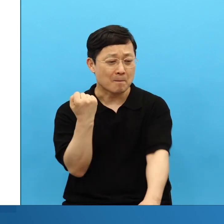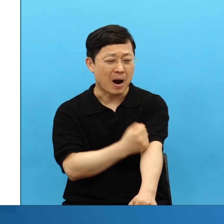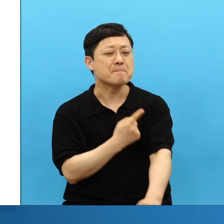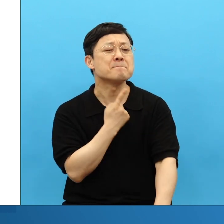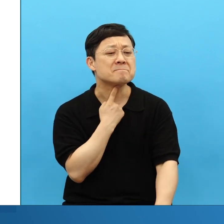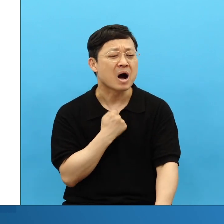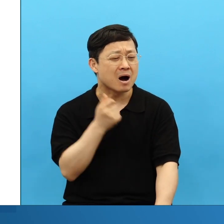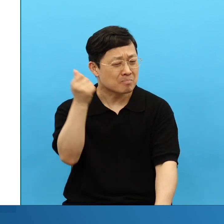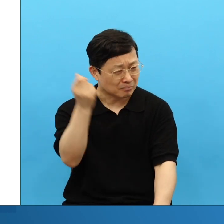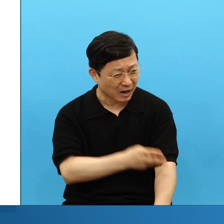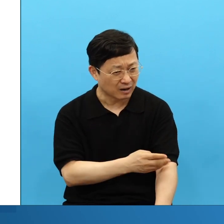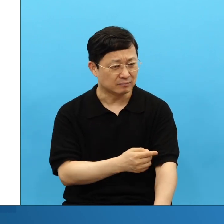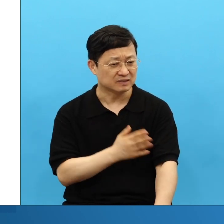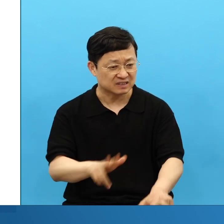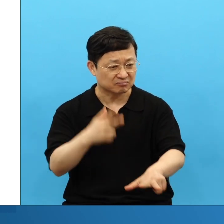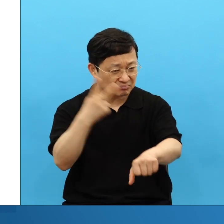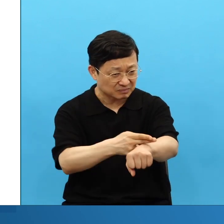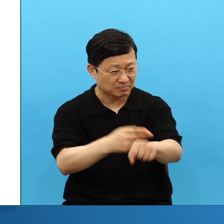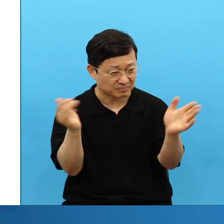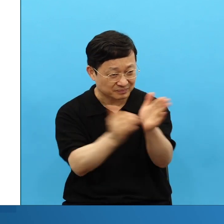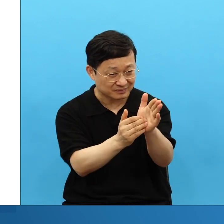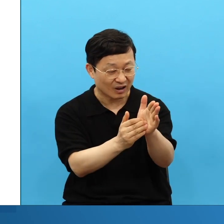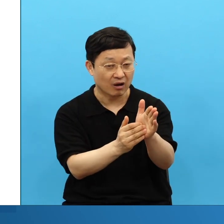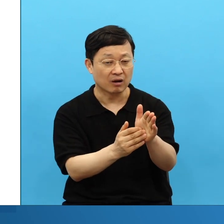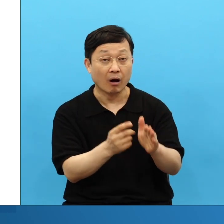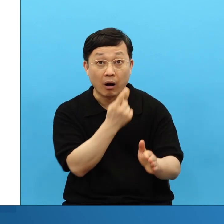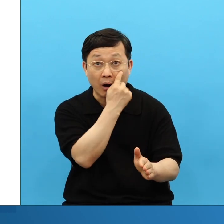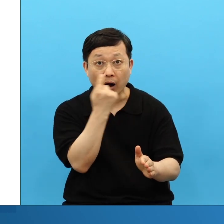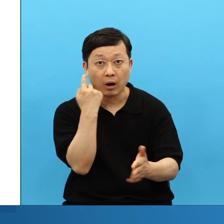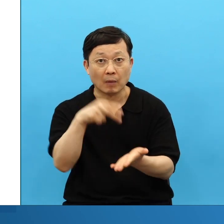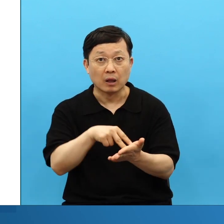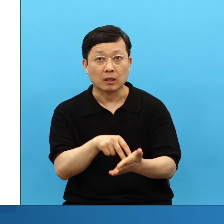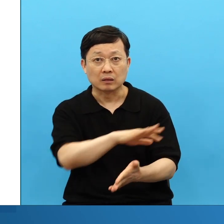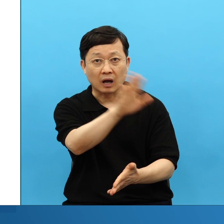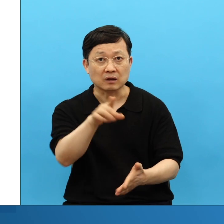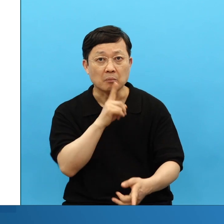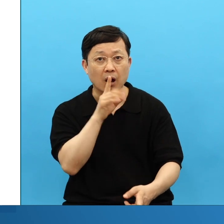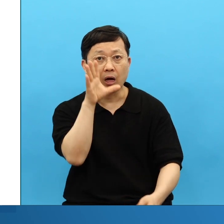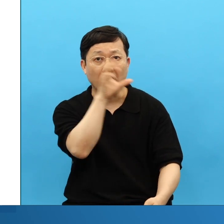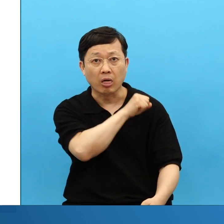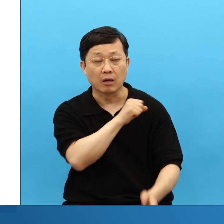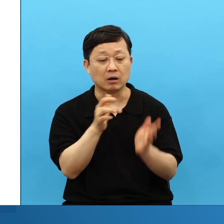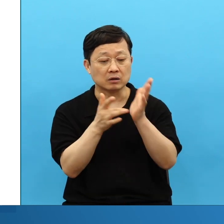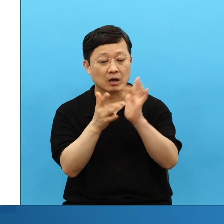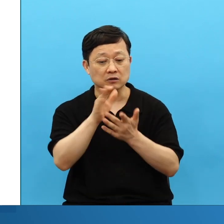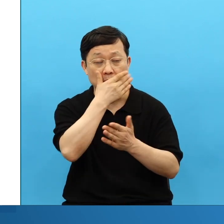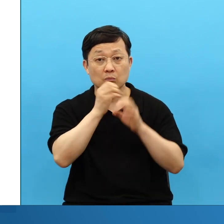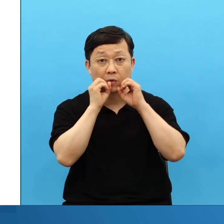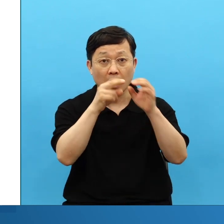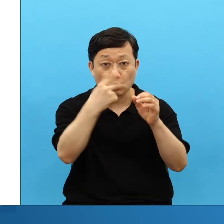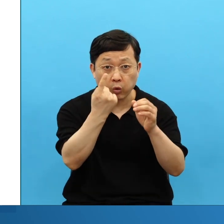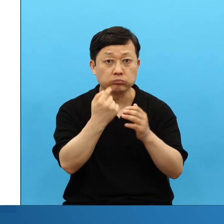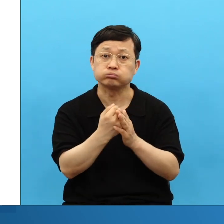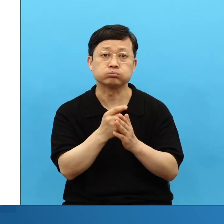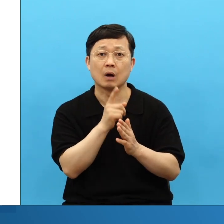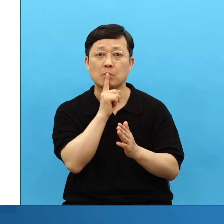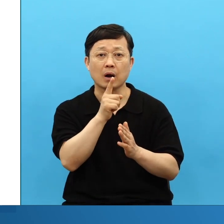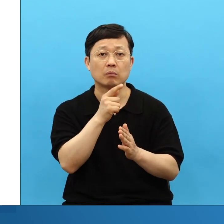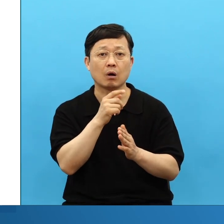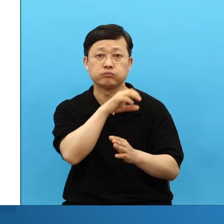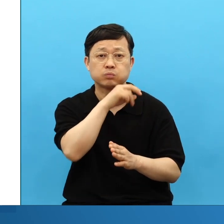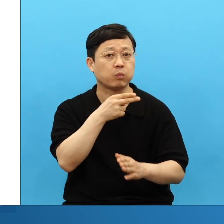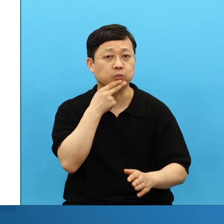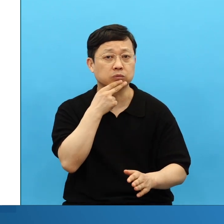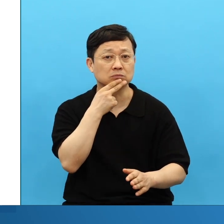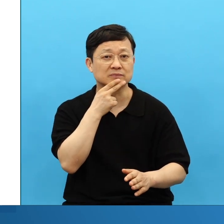그러나 그 많은 사람 중에 저 한 분이 탁 일어나니까 지금 교도소 들어가면 저분 막 편지가 계속 옵니다.